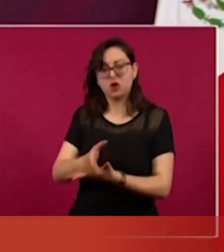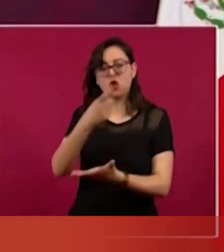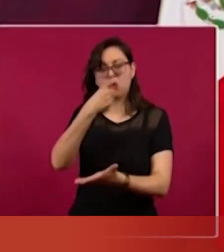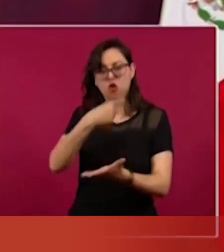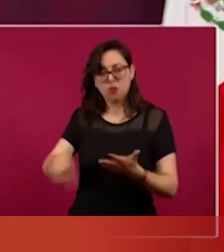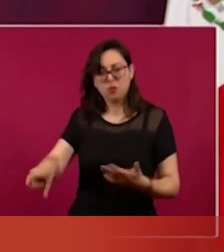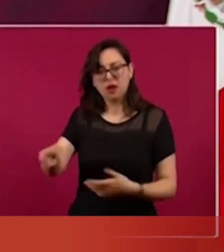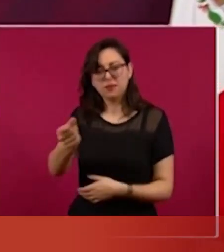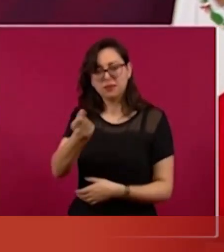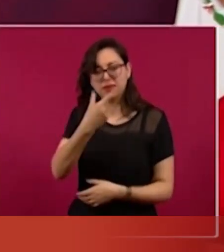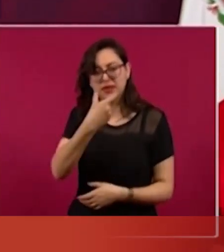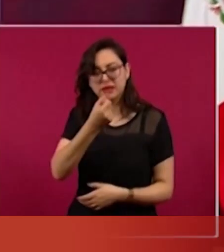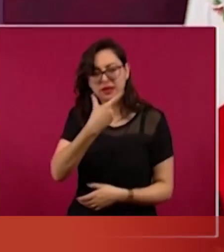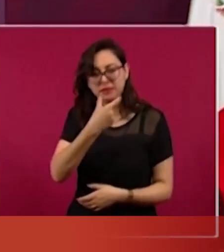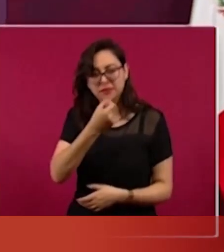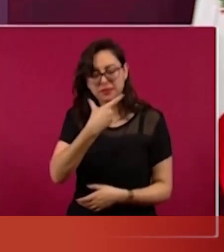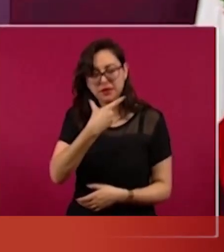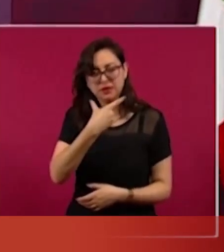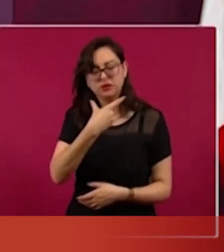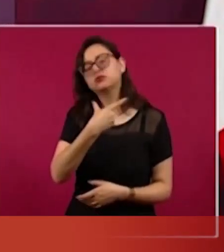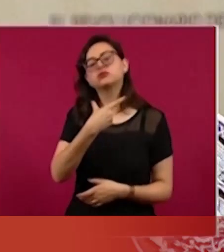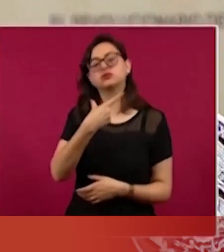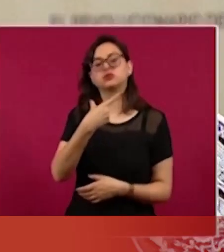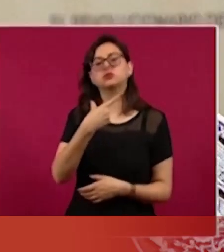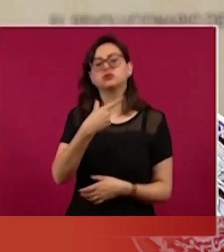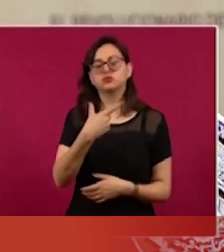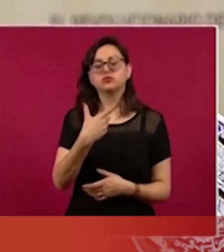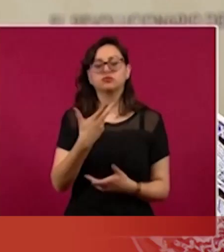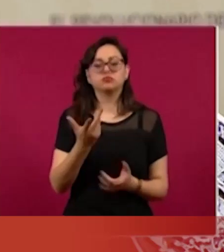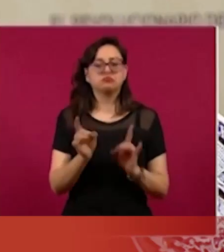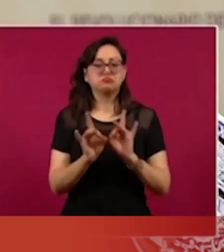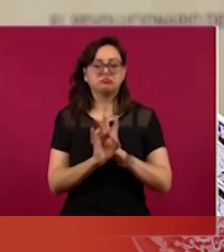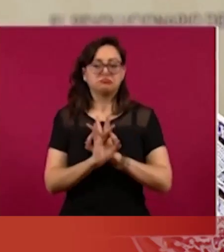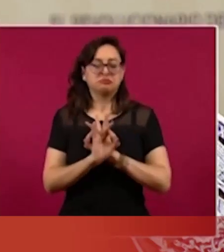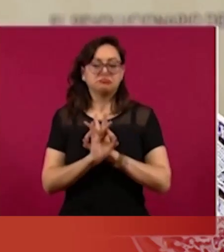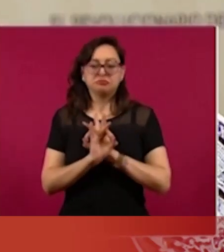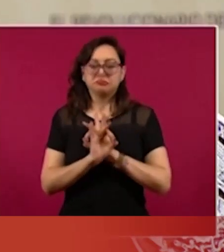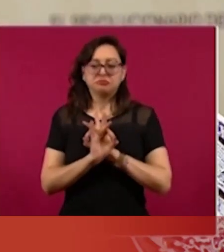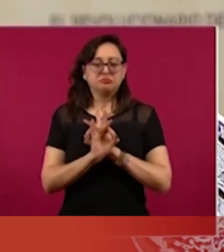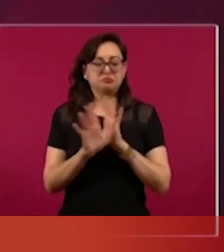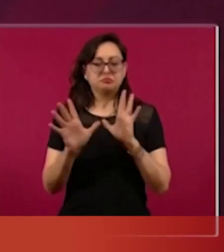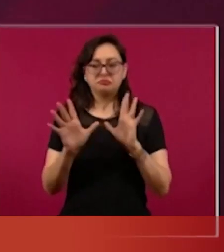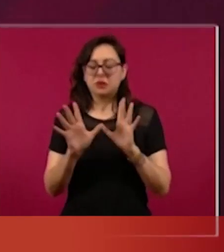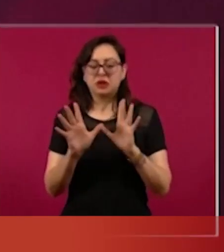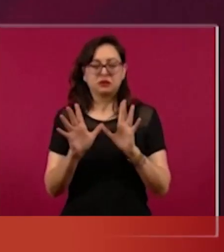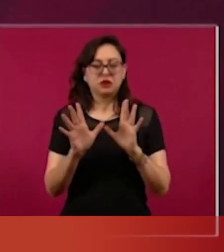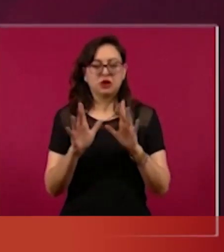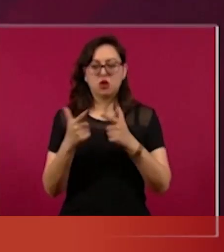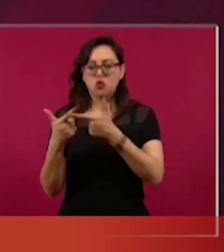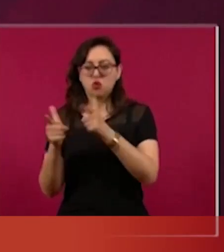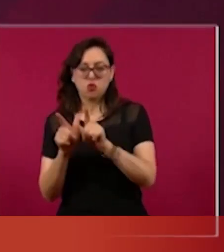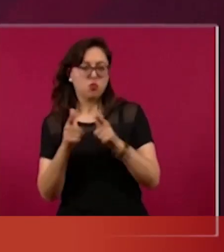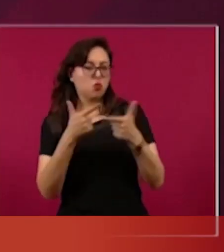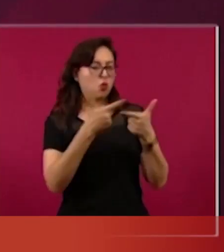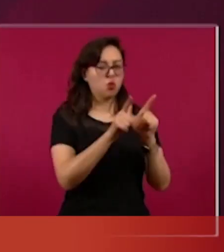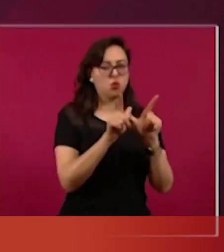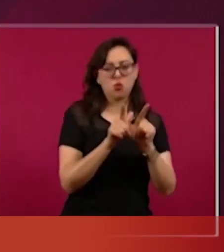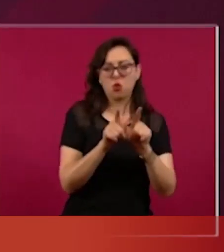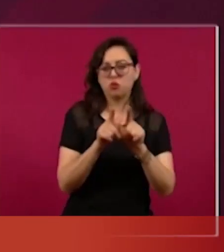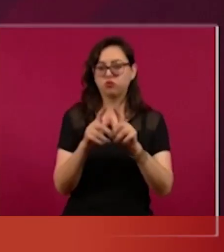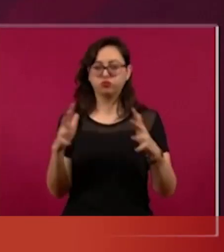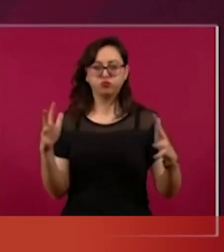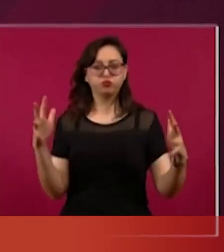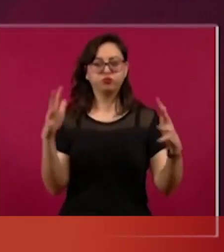架者。这四人于5日乘坐一辆挂有北卡罗来纳州牌照的白色小型货车进入马塔莫罗